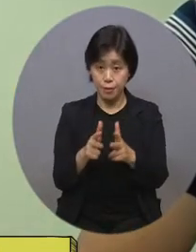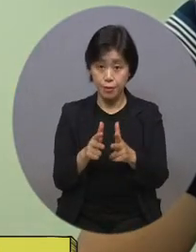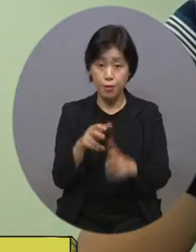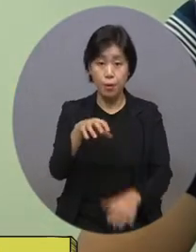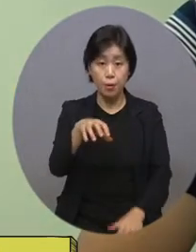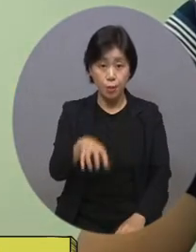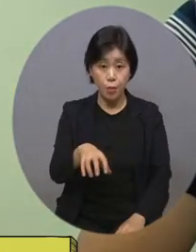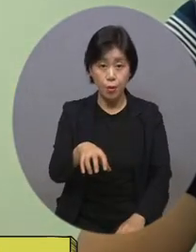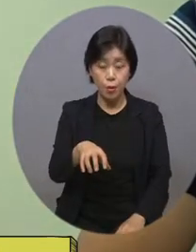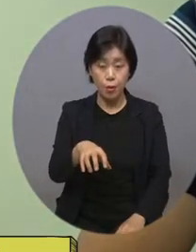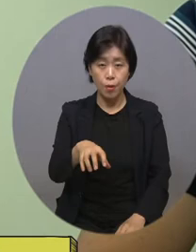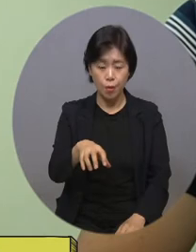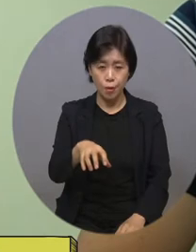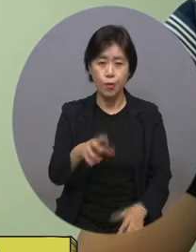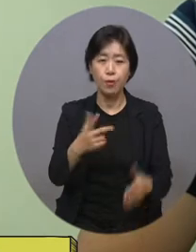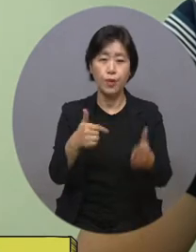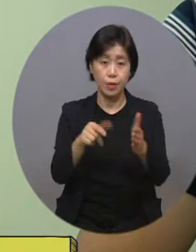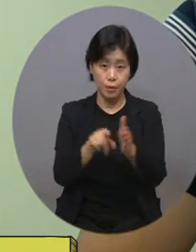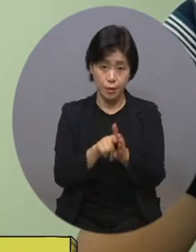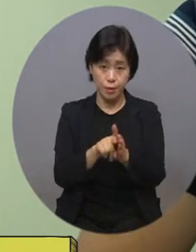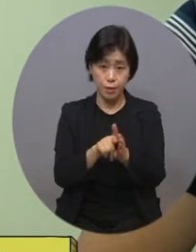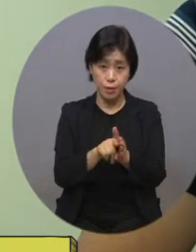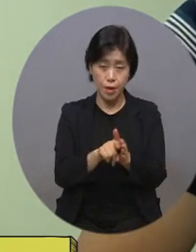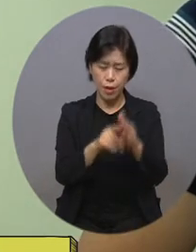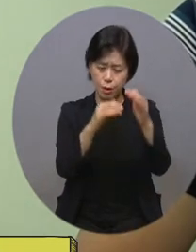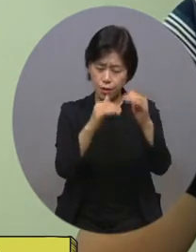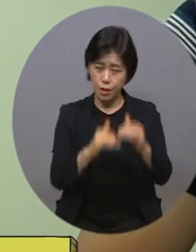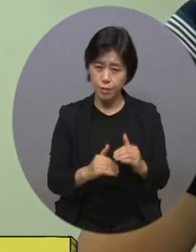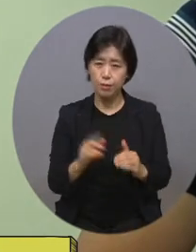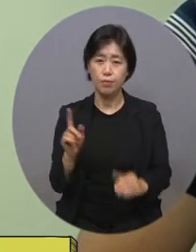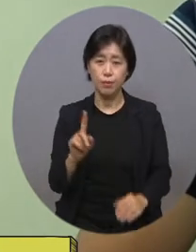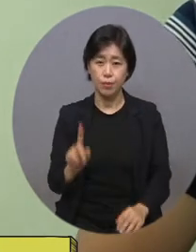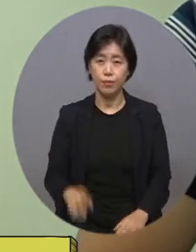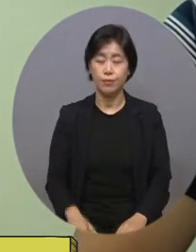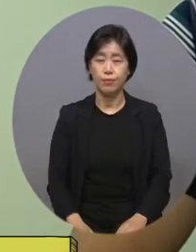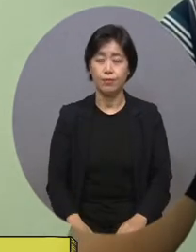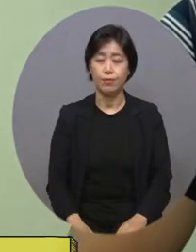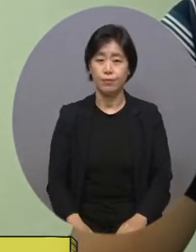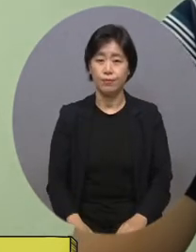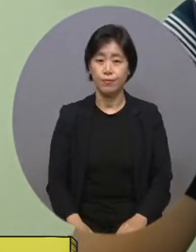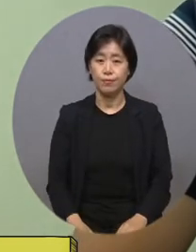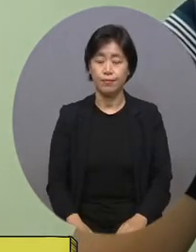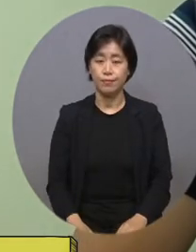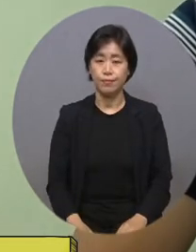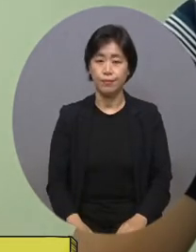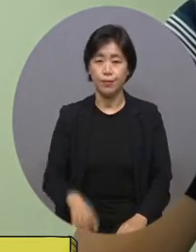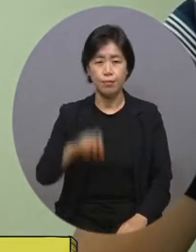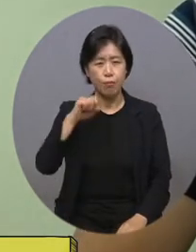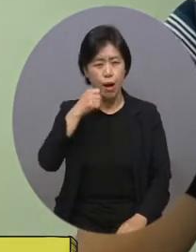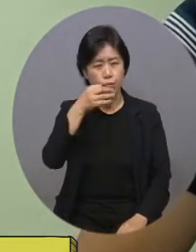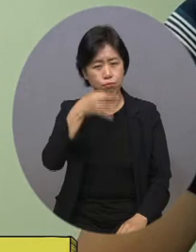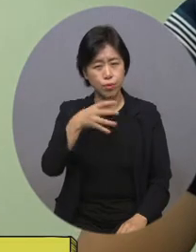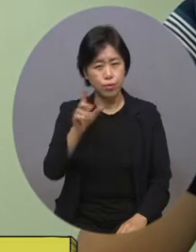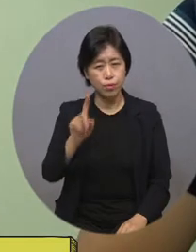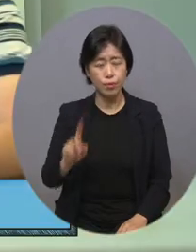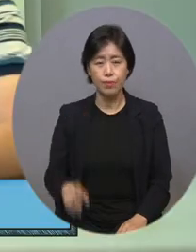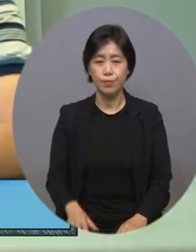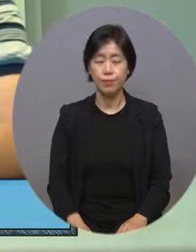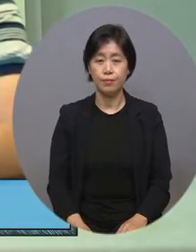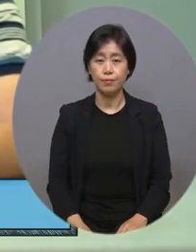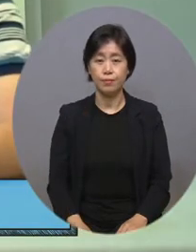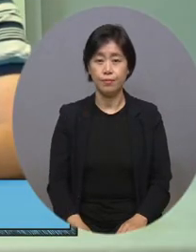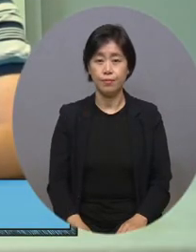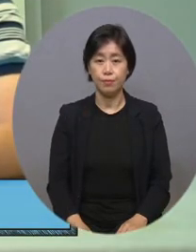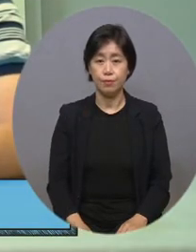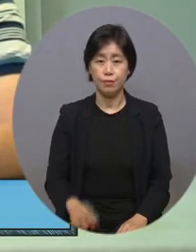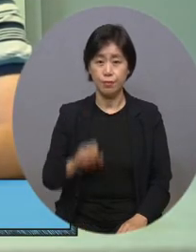되기까지 예. 그래도 이제 이게 과정이 쉽지는 않았을 것 같아요. 예. 네. 어떻게 이제 어려운 점이 있으셨는지?